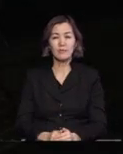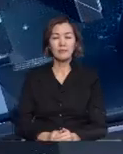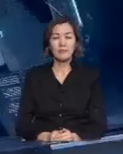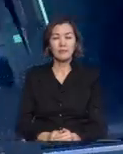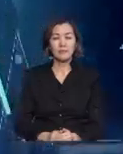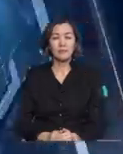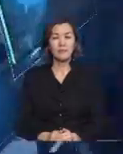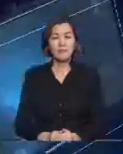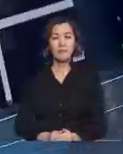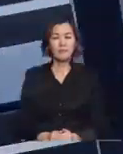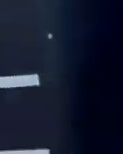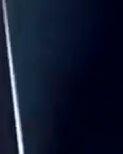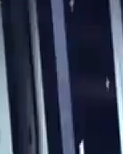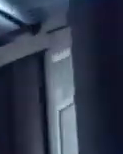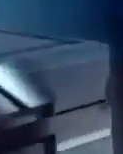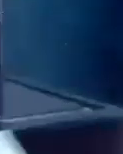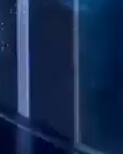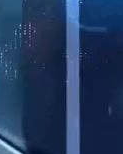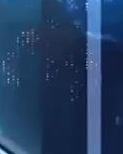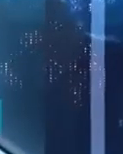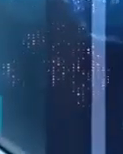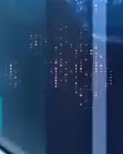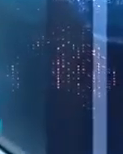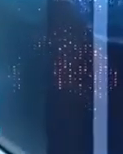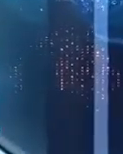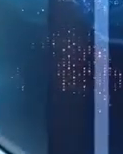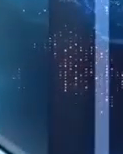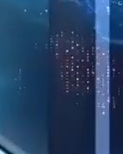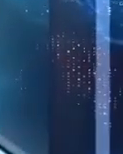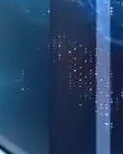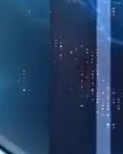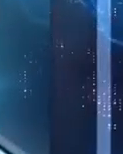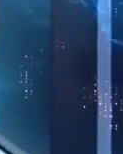Құрманжан Қасымжанұлы, Абзал Иманәлі, Жетісу арнасы.